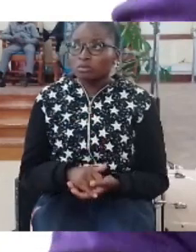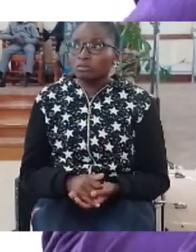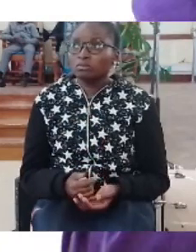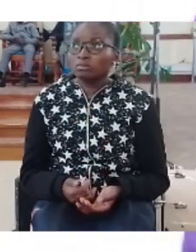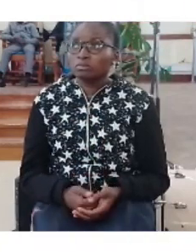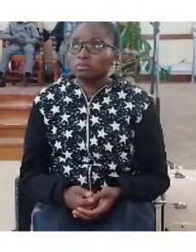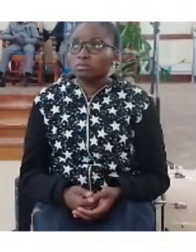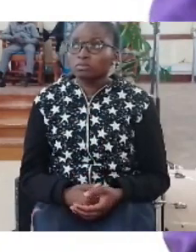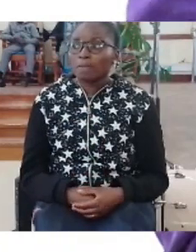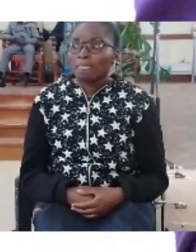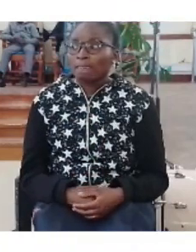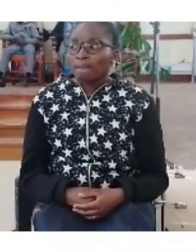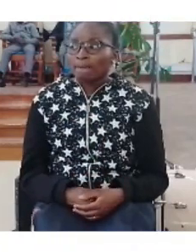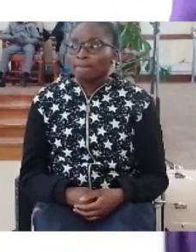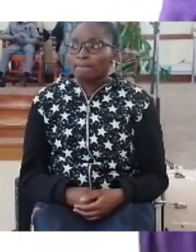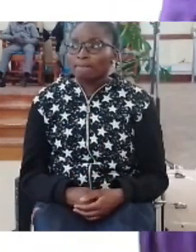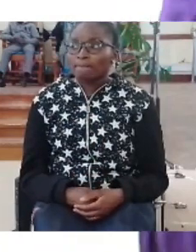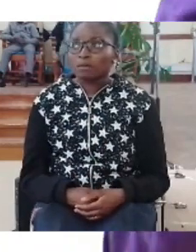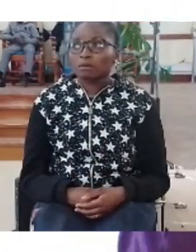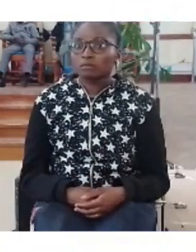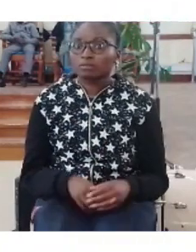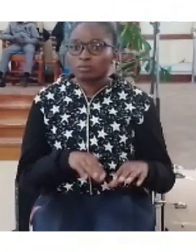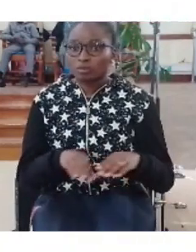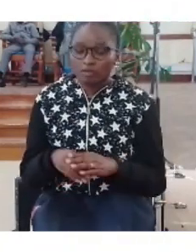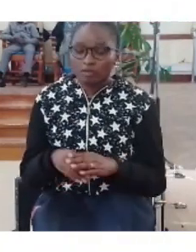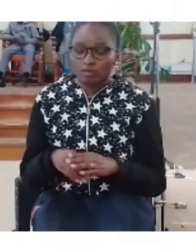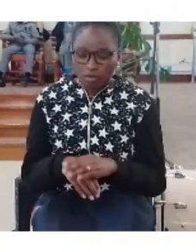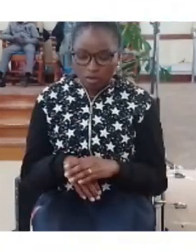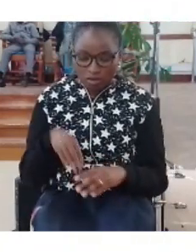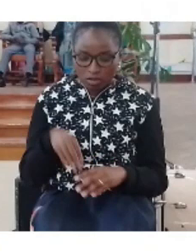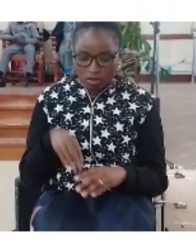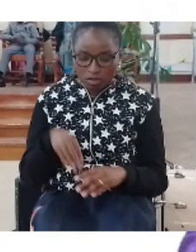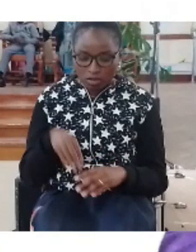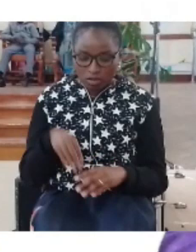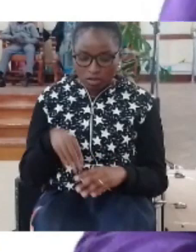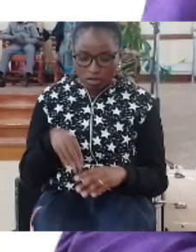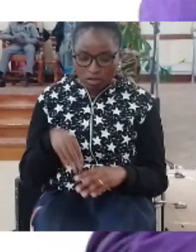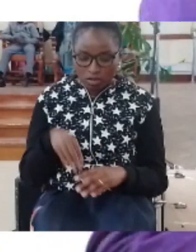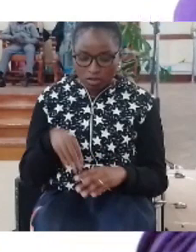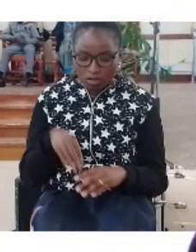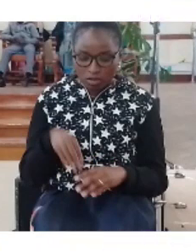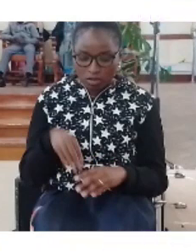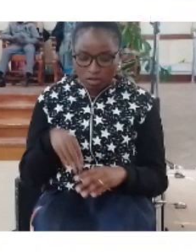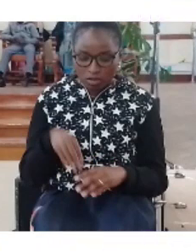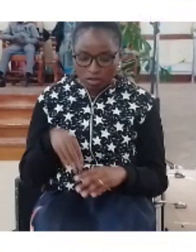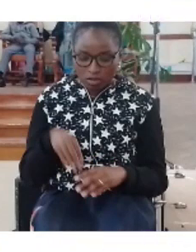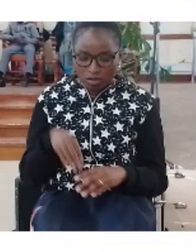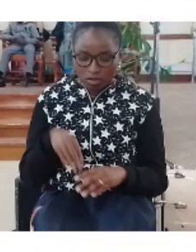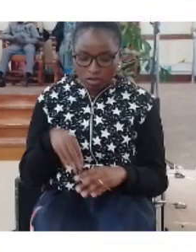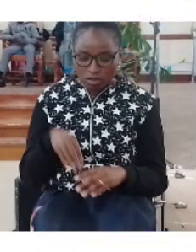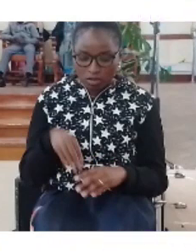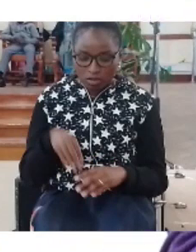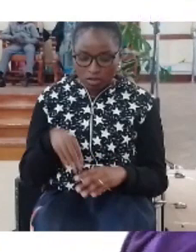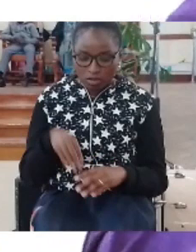ino ya Elisha oimanja atungirwo ni andu mbuto ciaita ni athiururukirie na ngoro